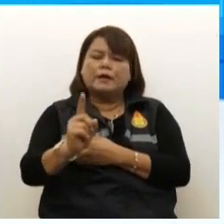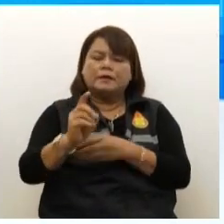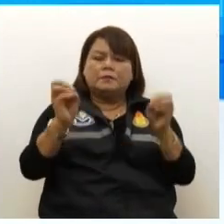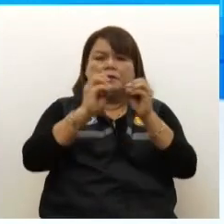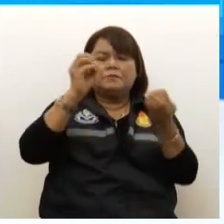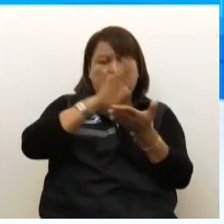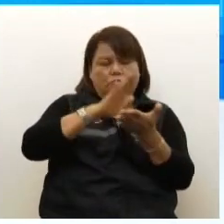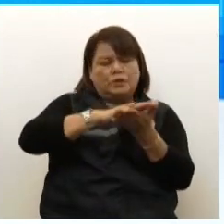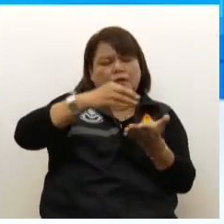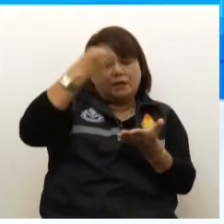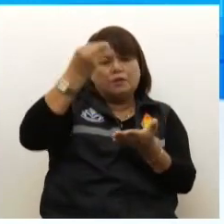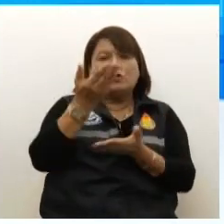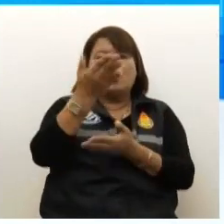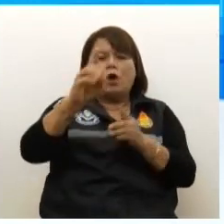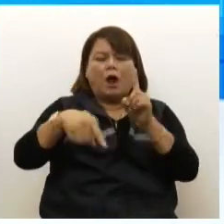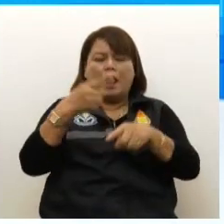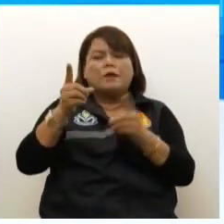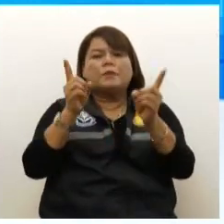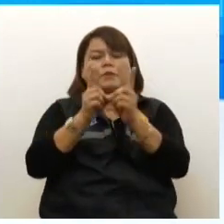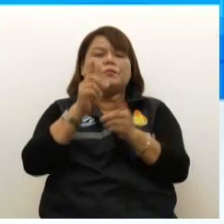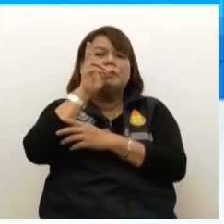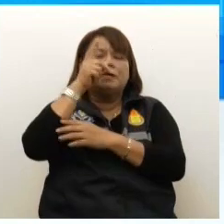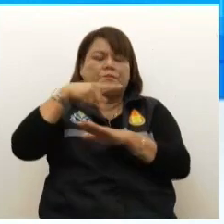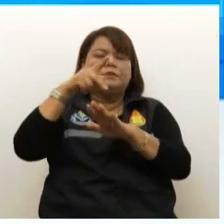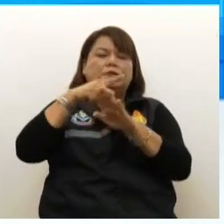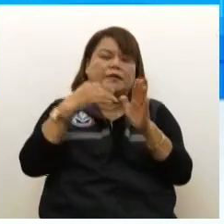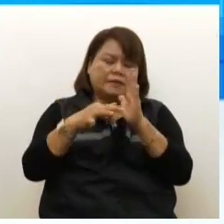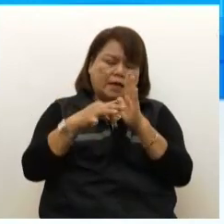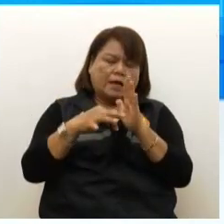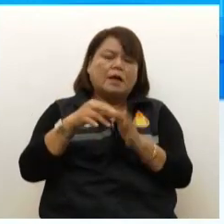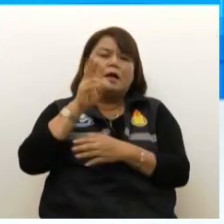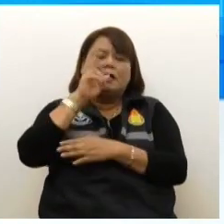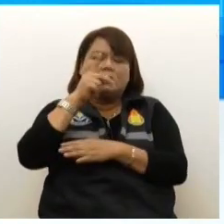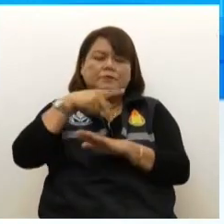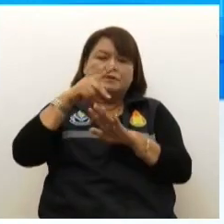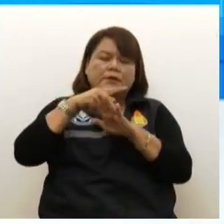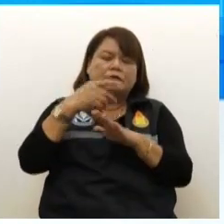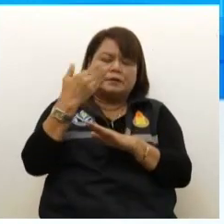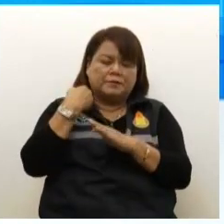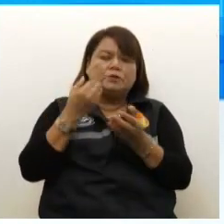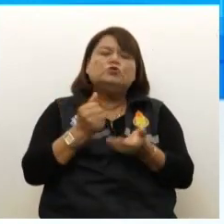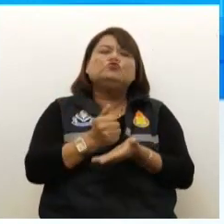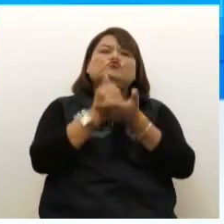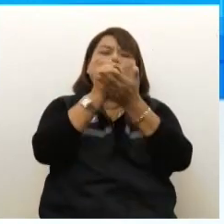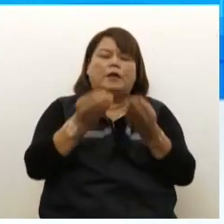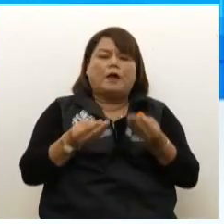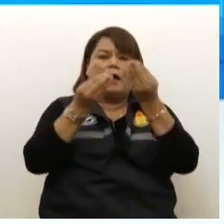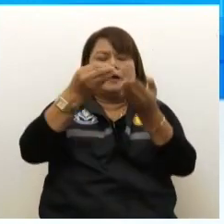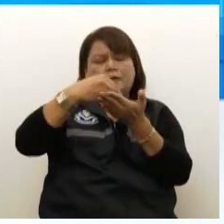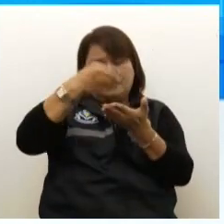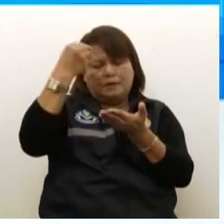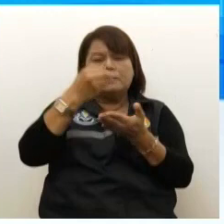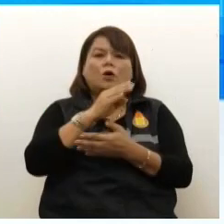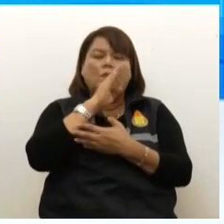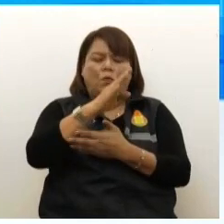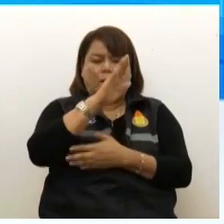ที่เรียนก็ขอให้เดินทางไปติดต่อกันที่เขตพื้นที่แล้วเขตพื้นที่ก็จะมีหน้าที่ในการอำนวยความสะดวกให้ท่านและขอยืนยันว่